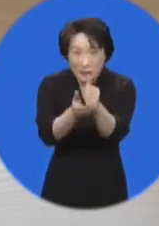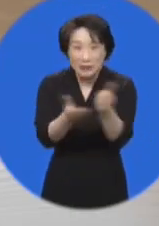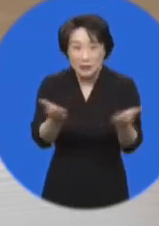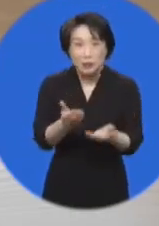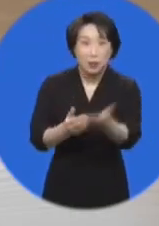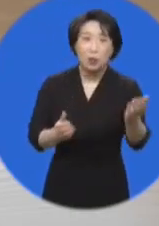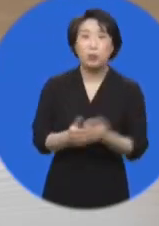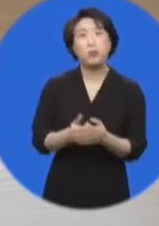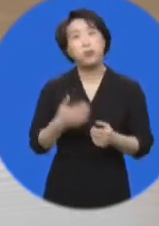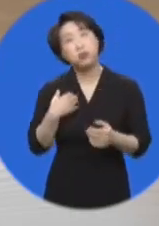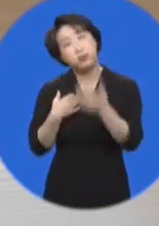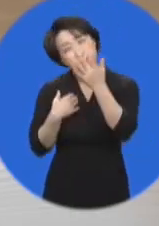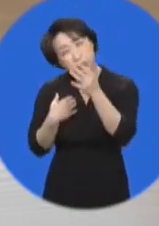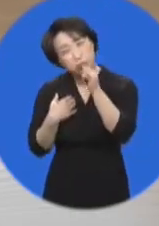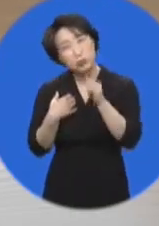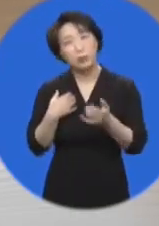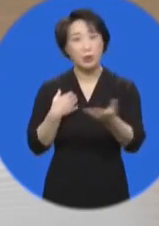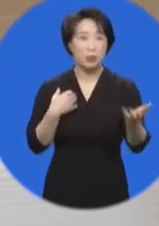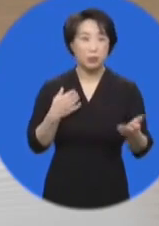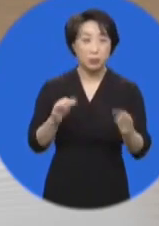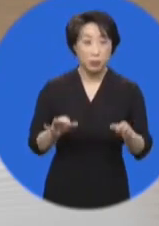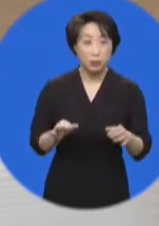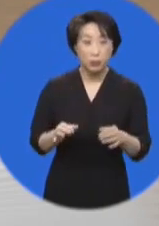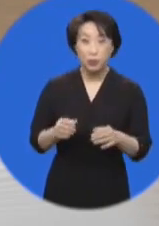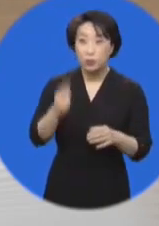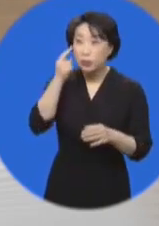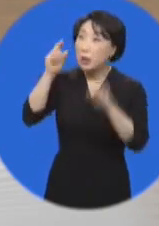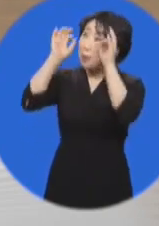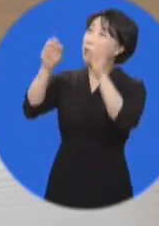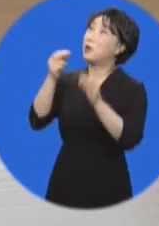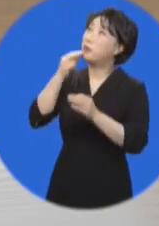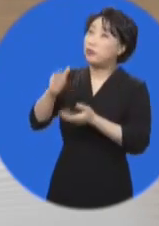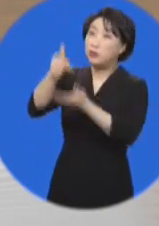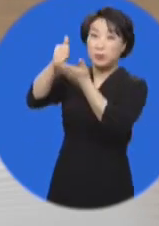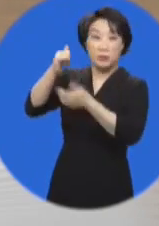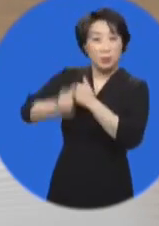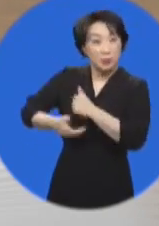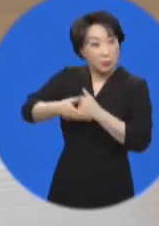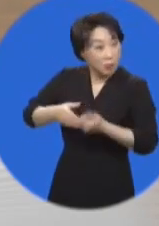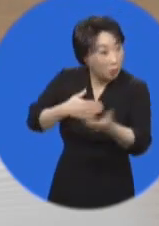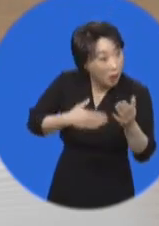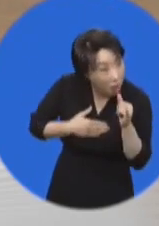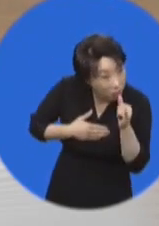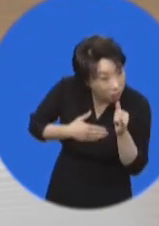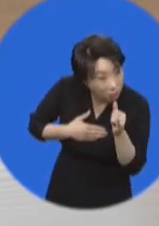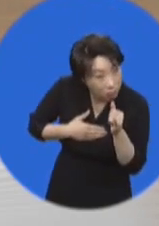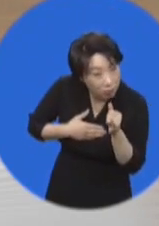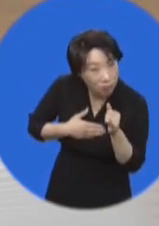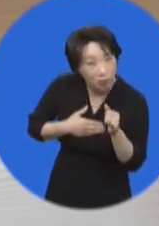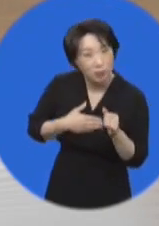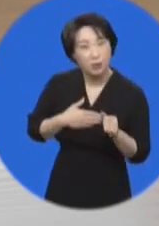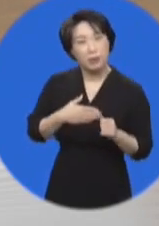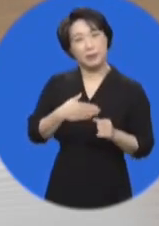섬겨주는데도 이것도 모르는데 눈에 안 보이는 주님이 섬김을 아시겠어 생각해봐.